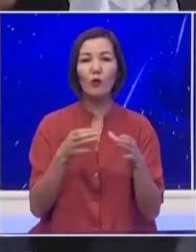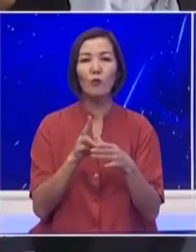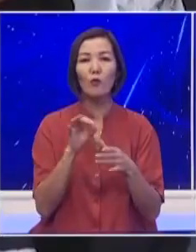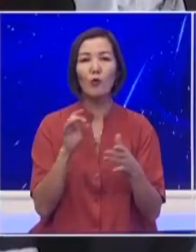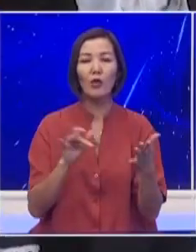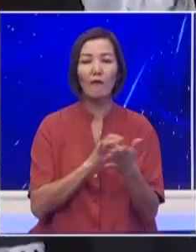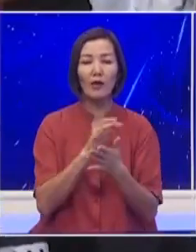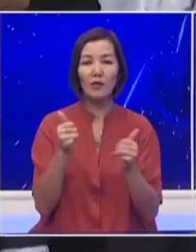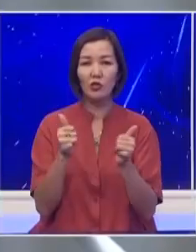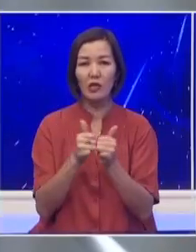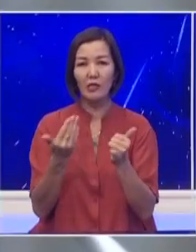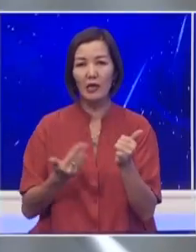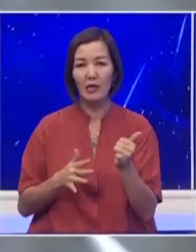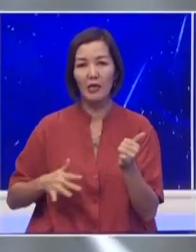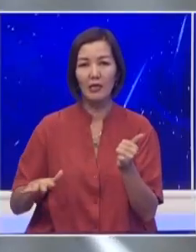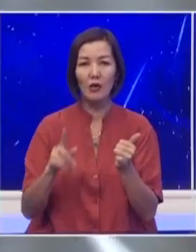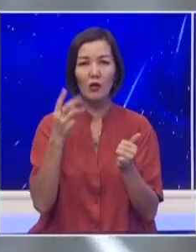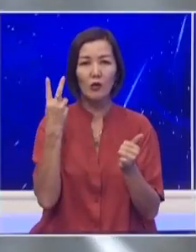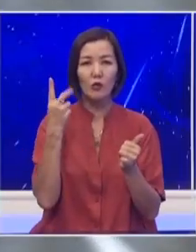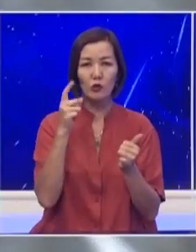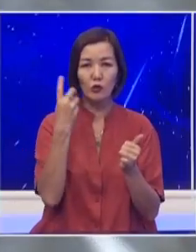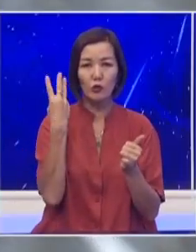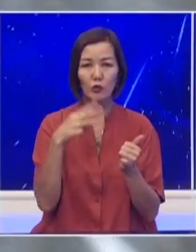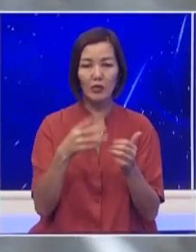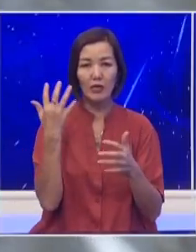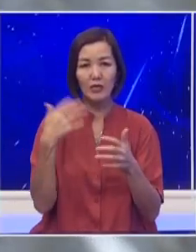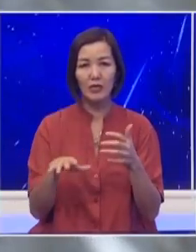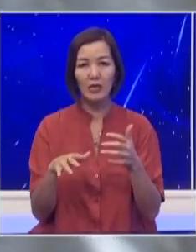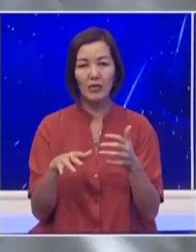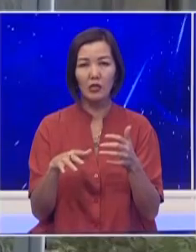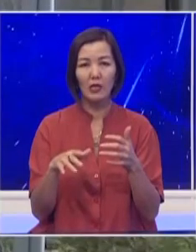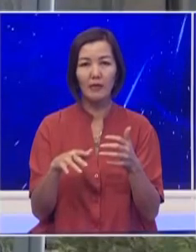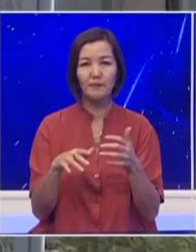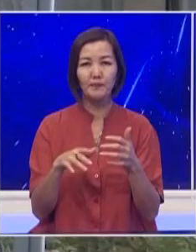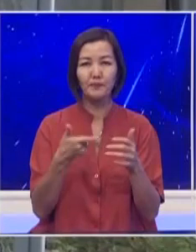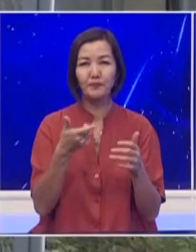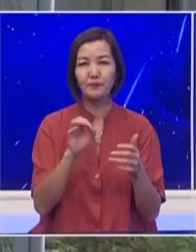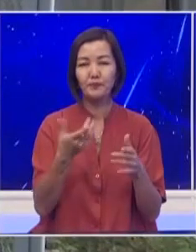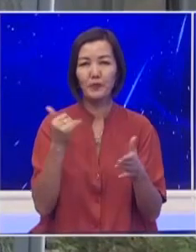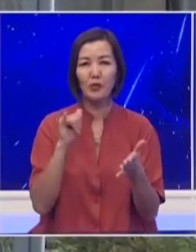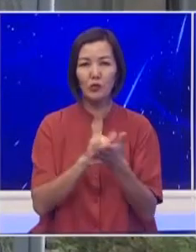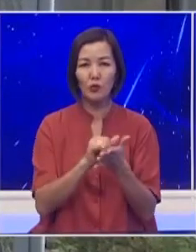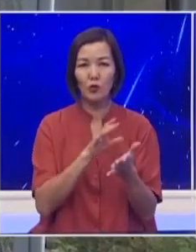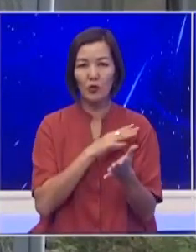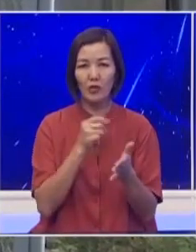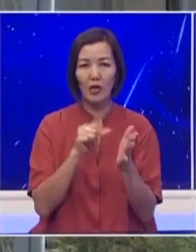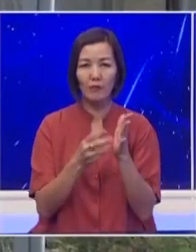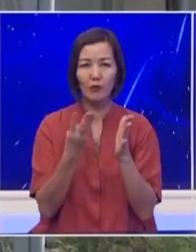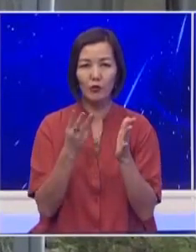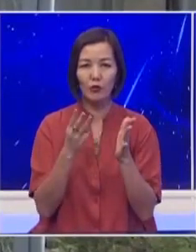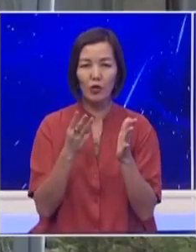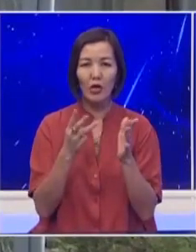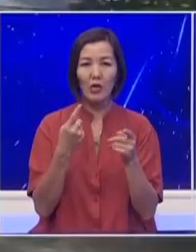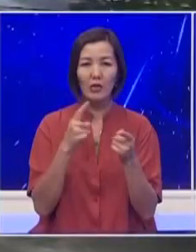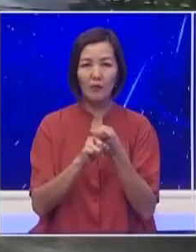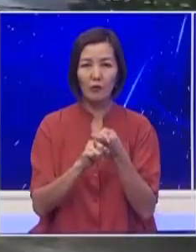мен оған іргелес елді мекендерде 132 шақырым орташа және төмен қысымды газ құбырын жүргізді. Оның 63 шақырымы пайдалануда.